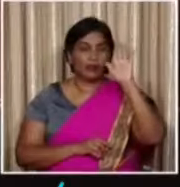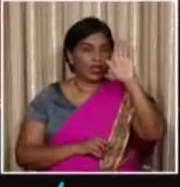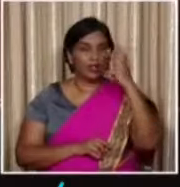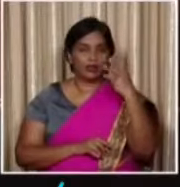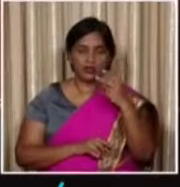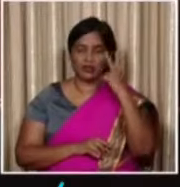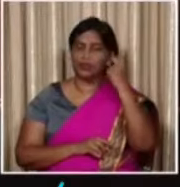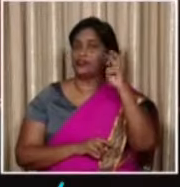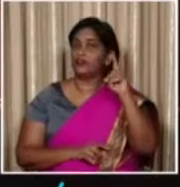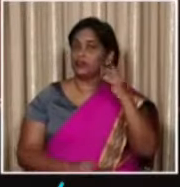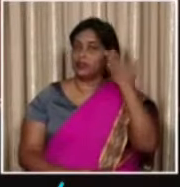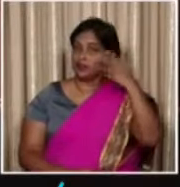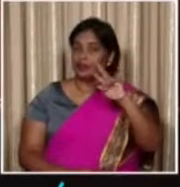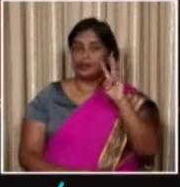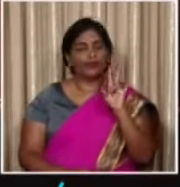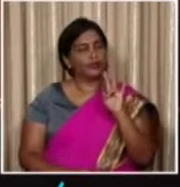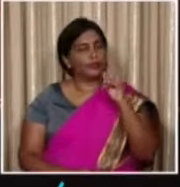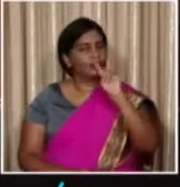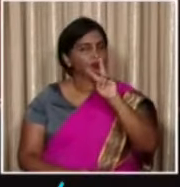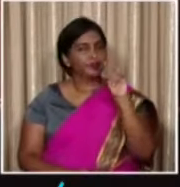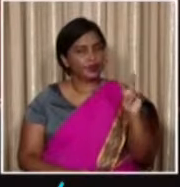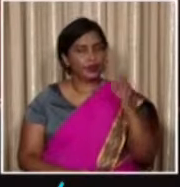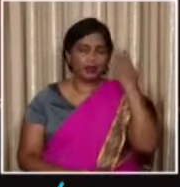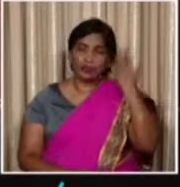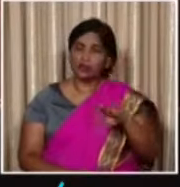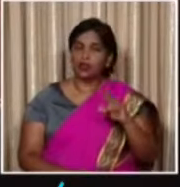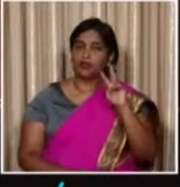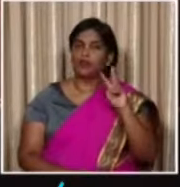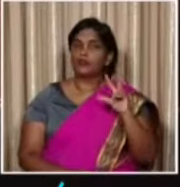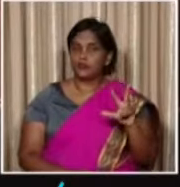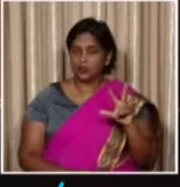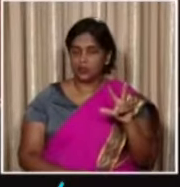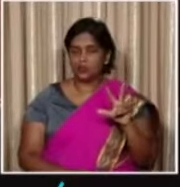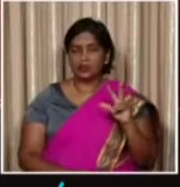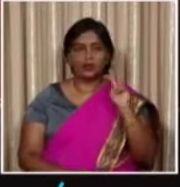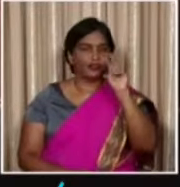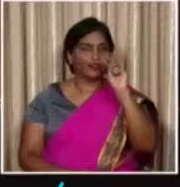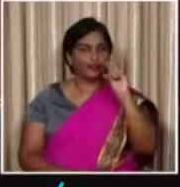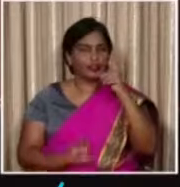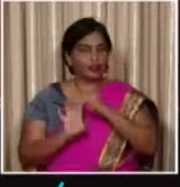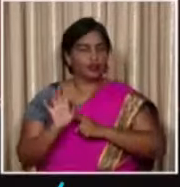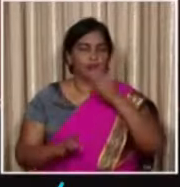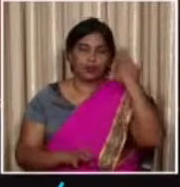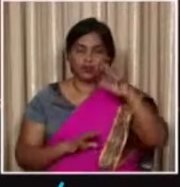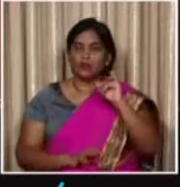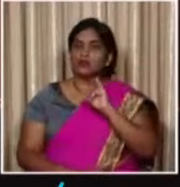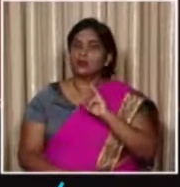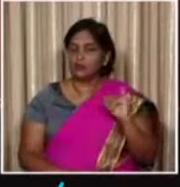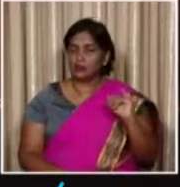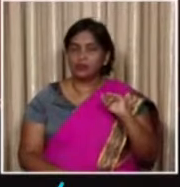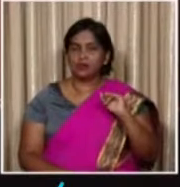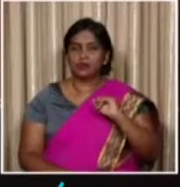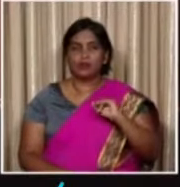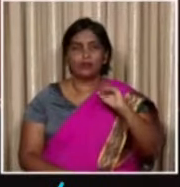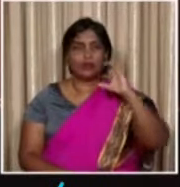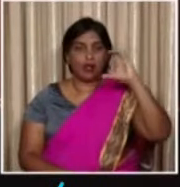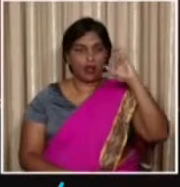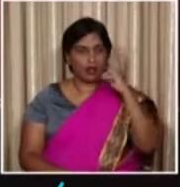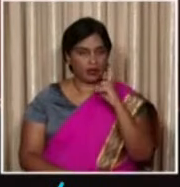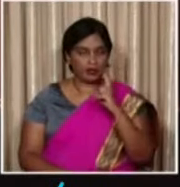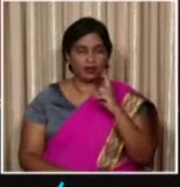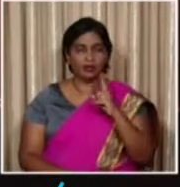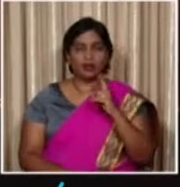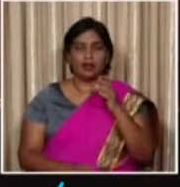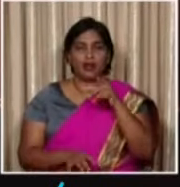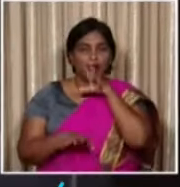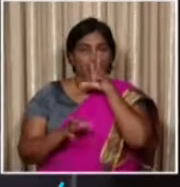2021 වසරේ මරණ 25යි 22 වසරේ මරණ 28යි 23 වසරේ මරණ 16යි ආ 1 ජල